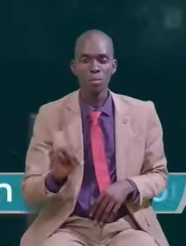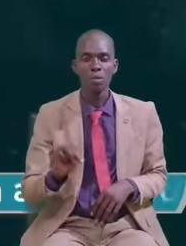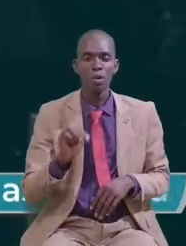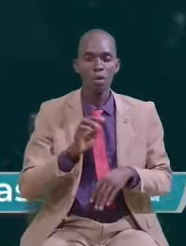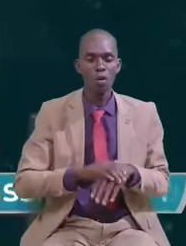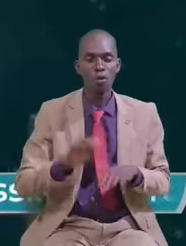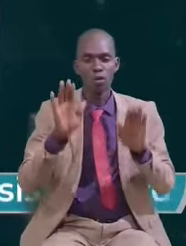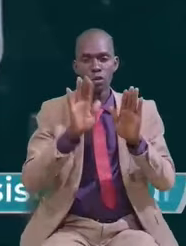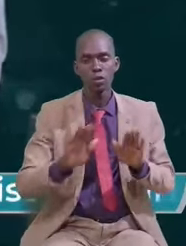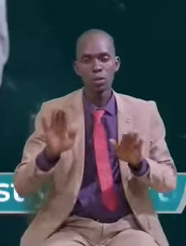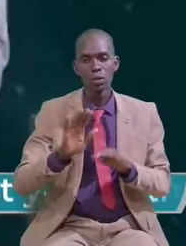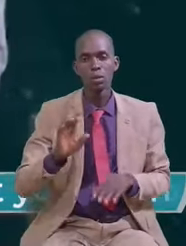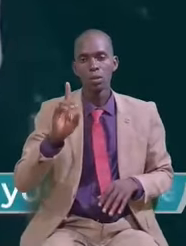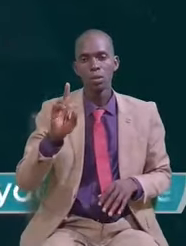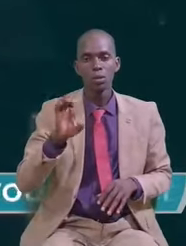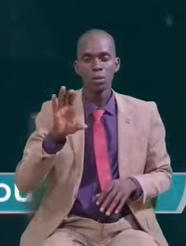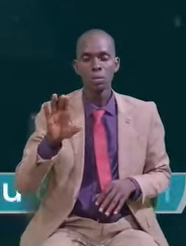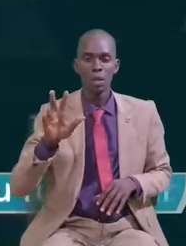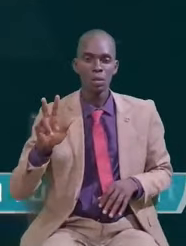banquet.